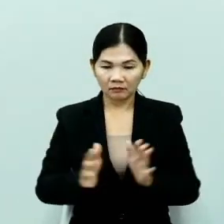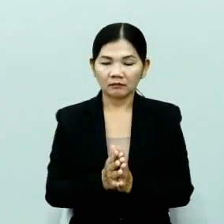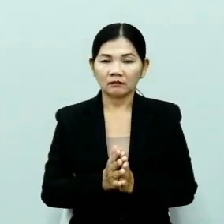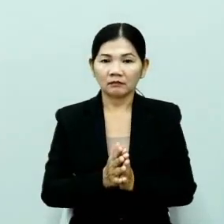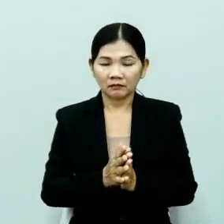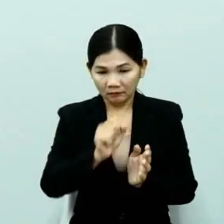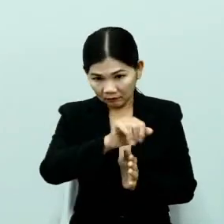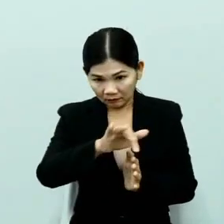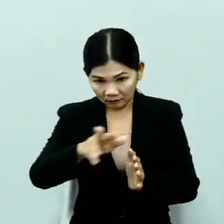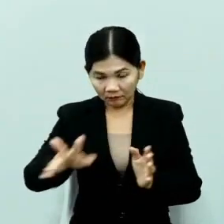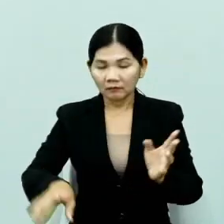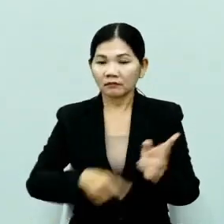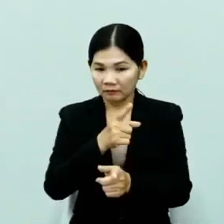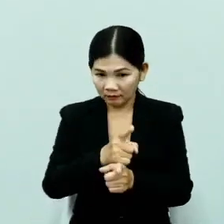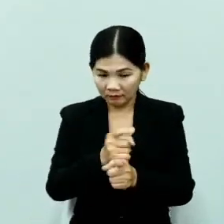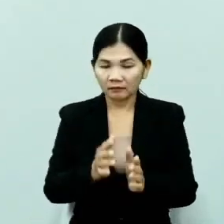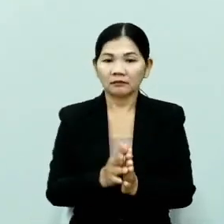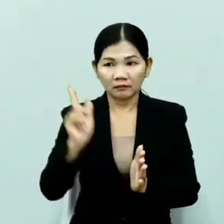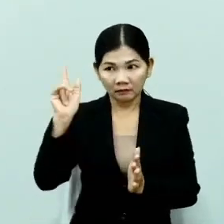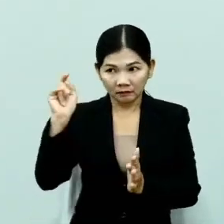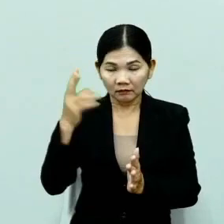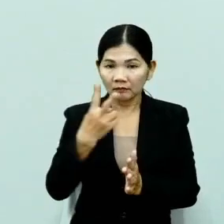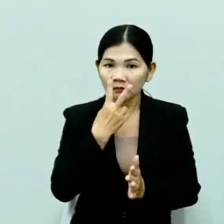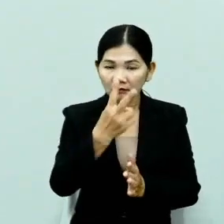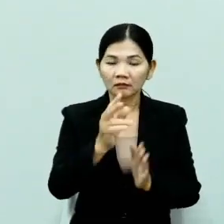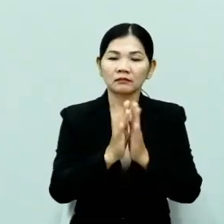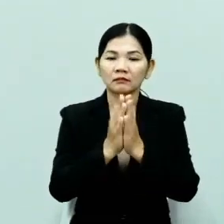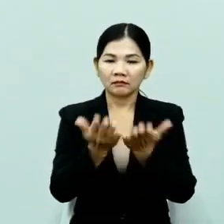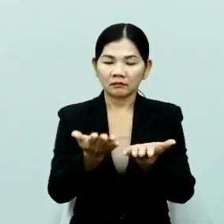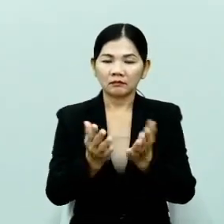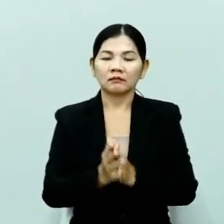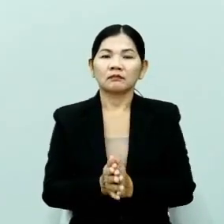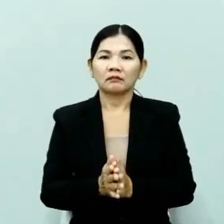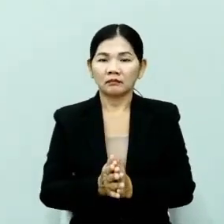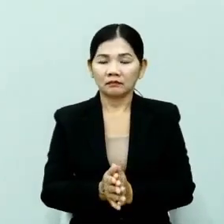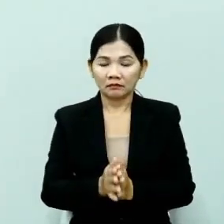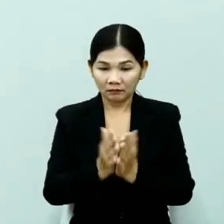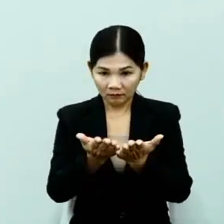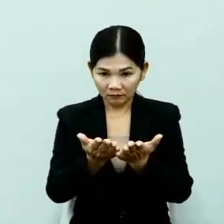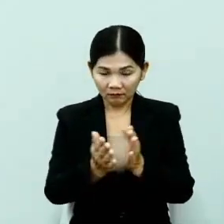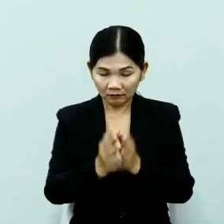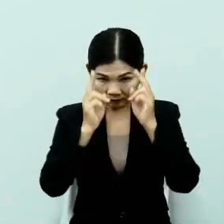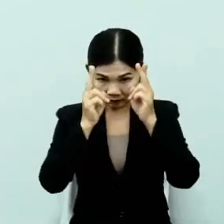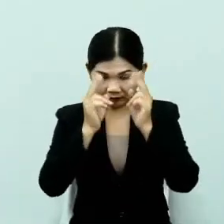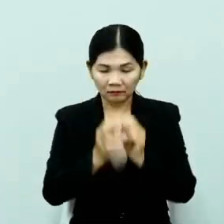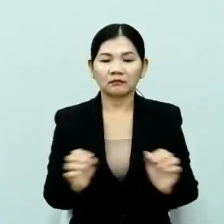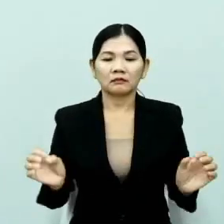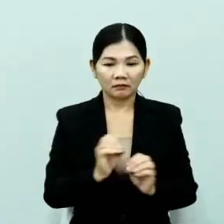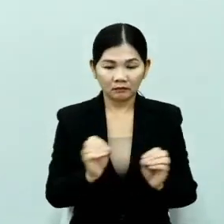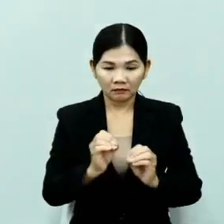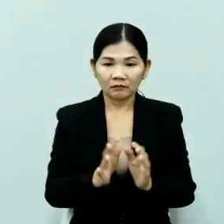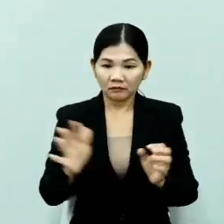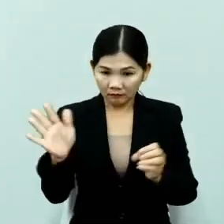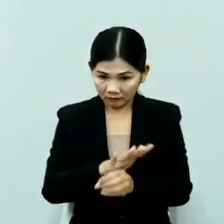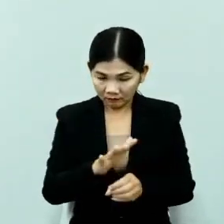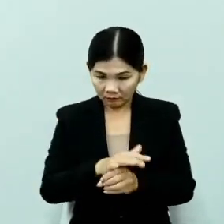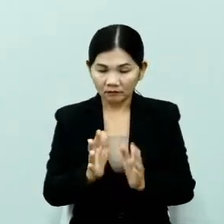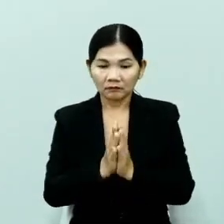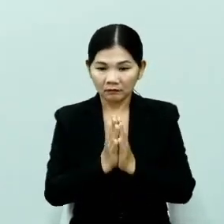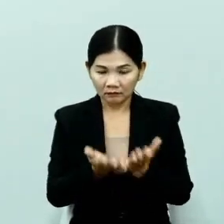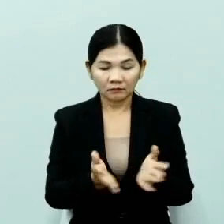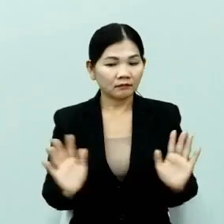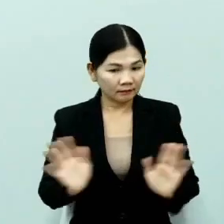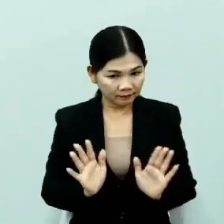ពេញតួអក្សរឲ្យត្រឹមត្រូវនឹងរូបភាពដែលមាននៅក្នុងសិភៅសិក្សាគោលរបស់កូនតែកូនអត់សរសេរបំពេញនៅក្នុង